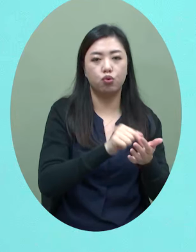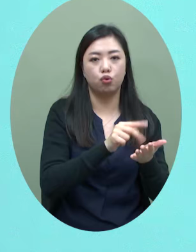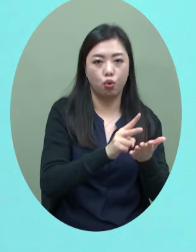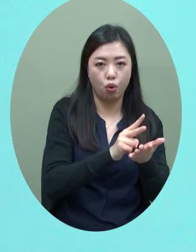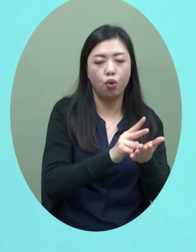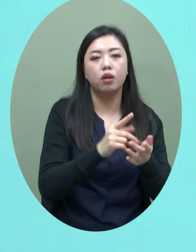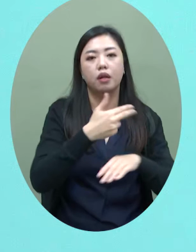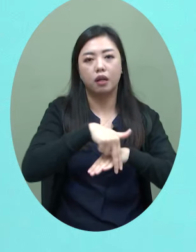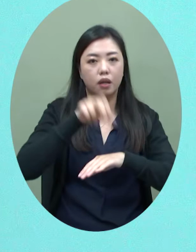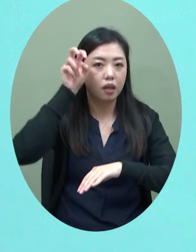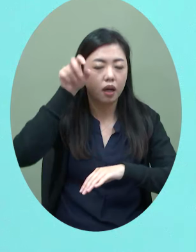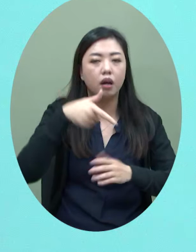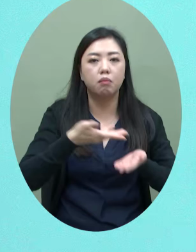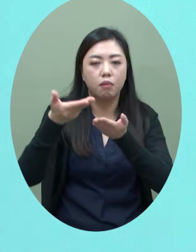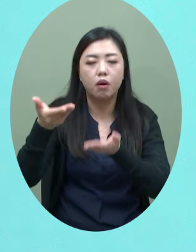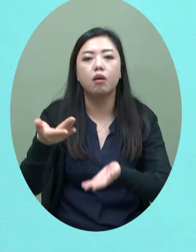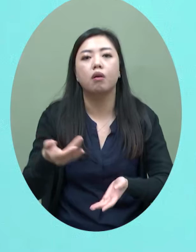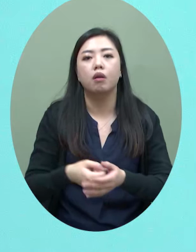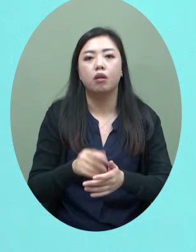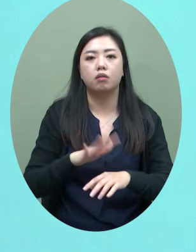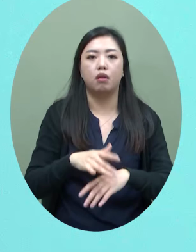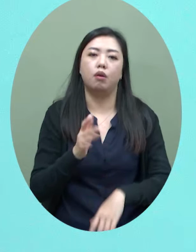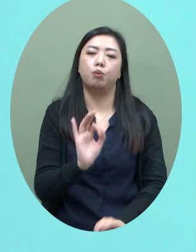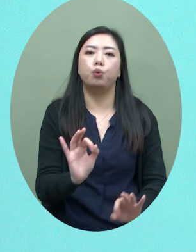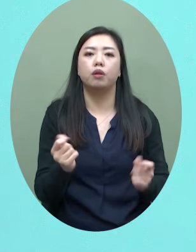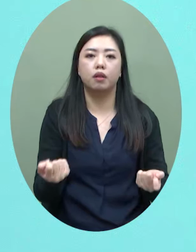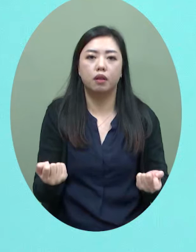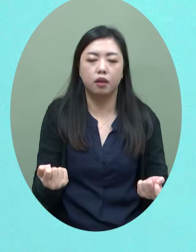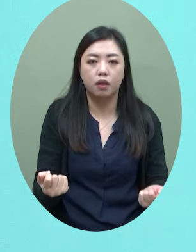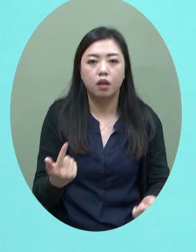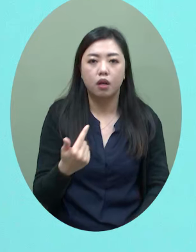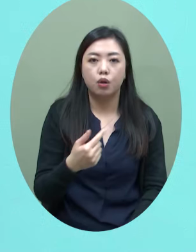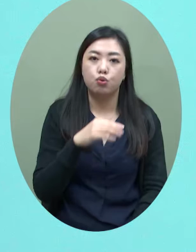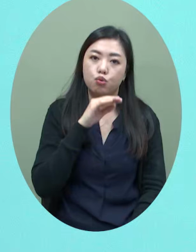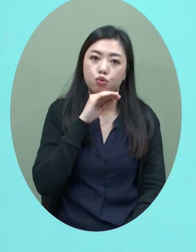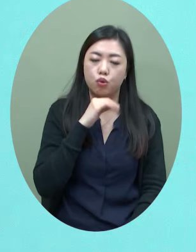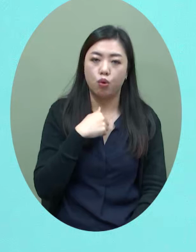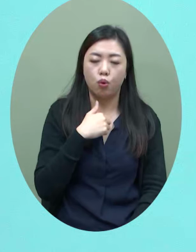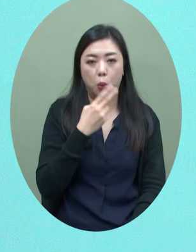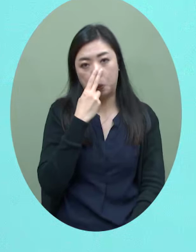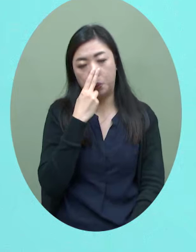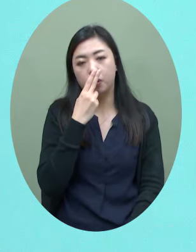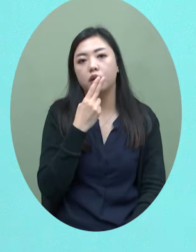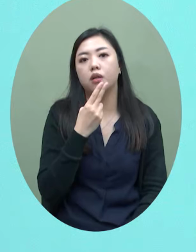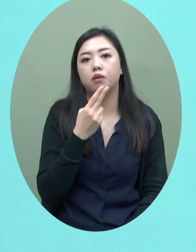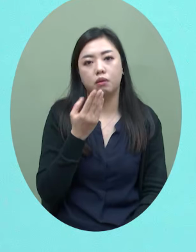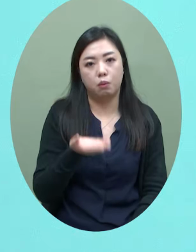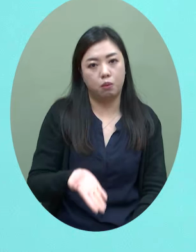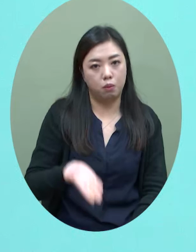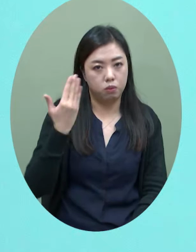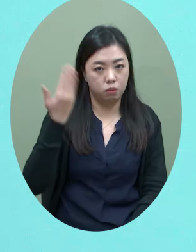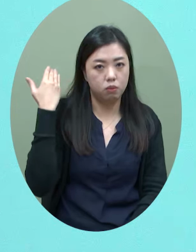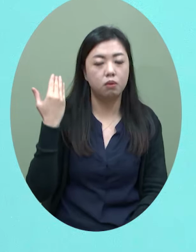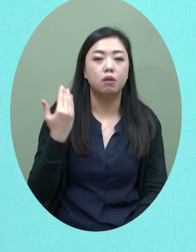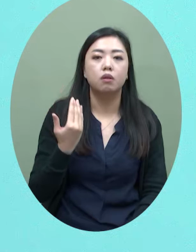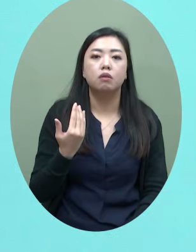訂嘅草案嚇。咁我就冇乜特別嘅。我相信如果大家睇翻過往咧，我哋時常都